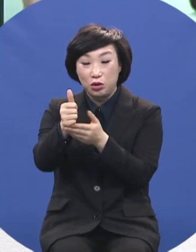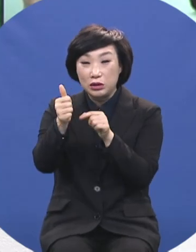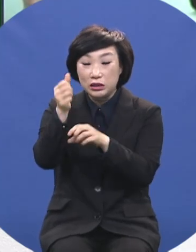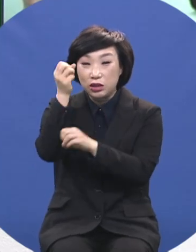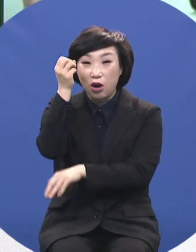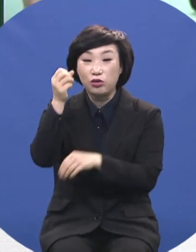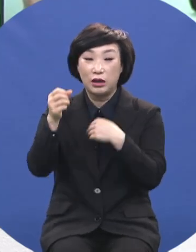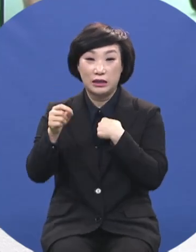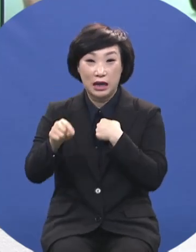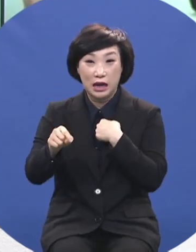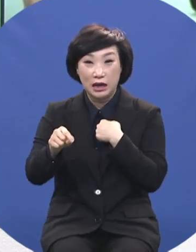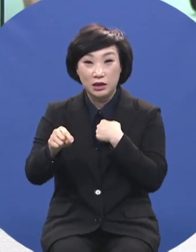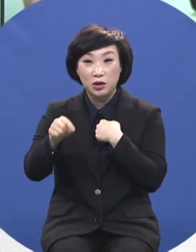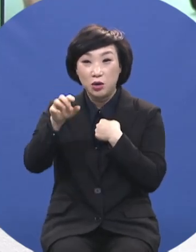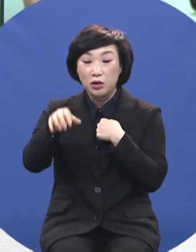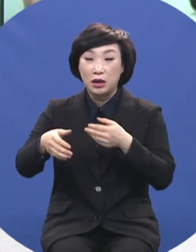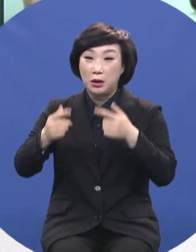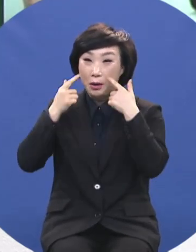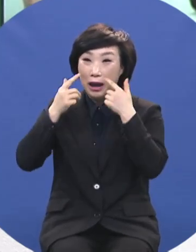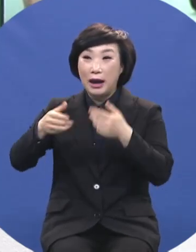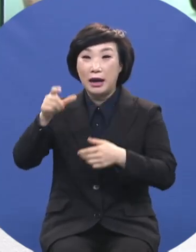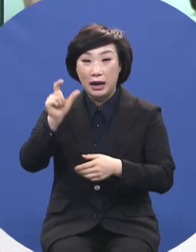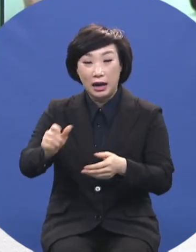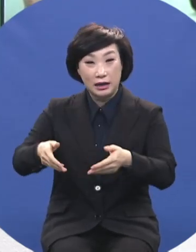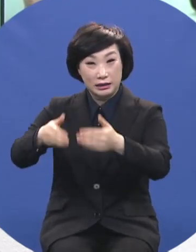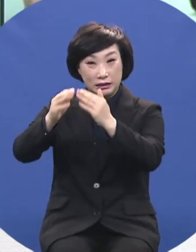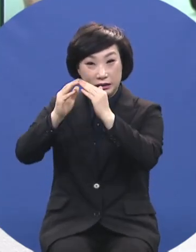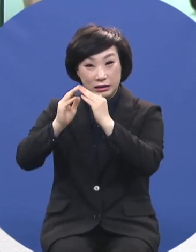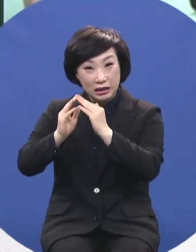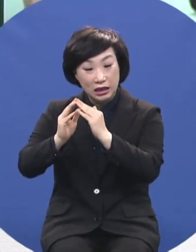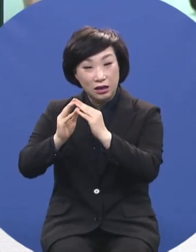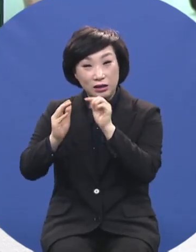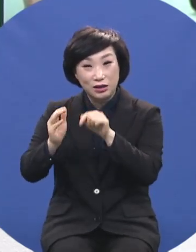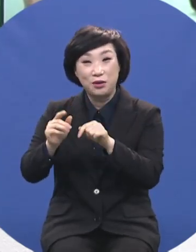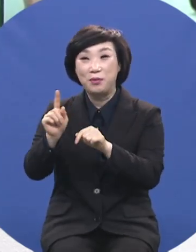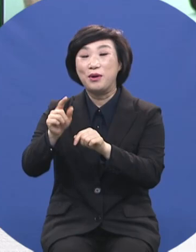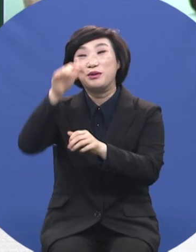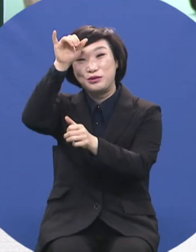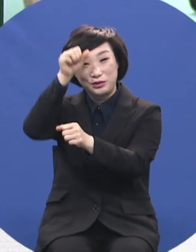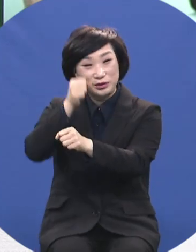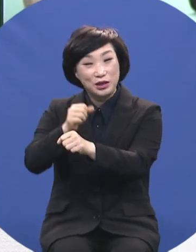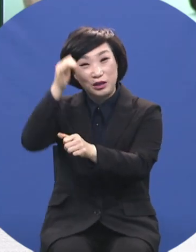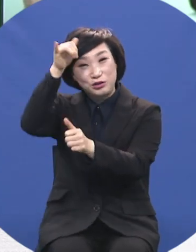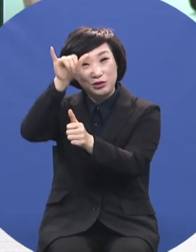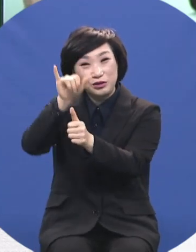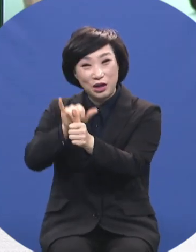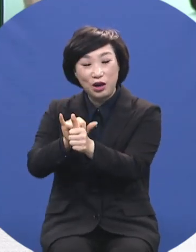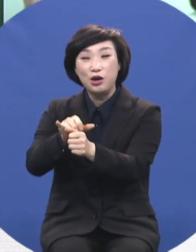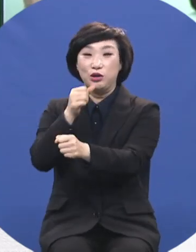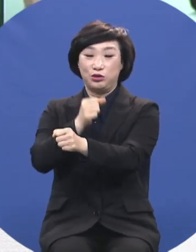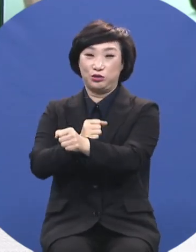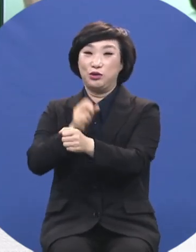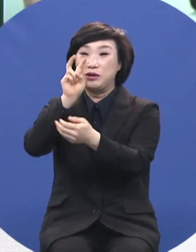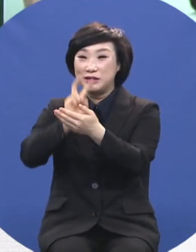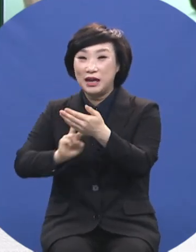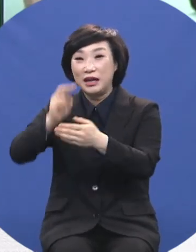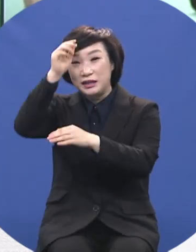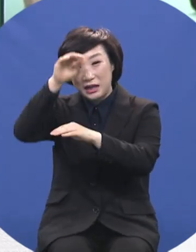터 위에 내가 견고하게 이 충성과 수고와 찬양과